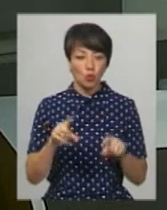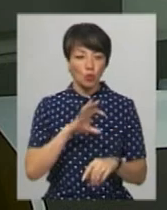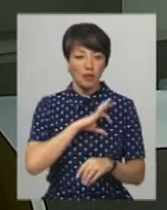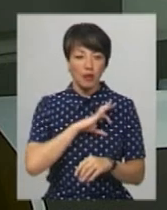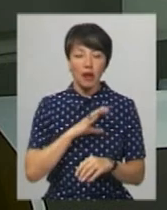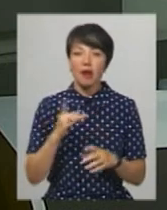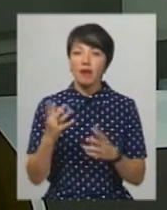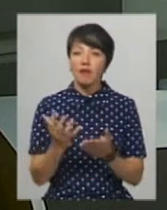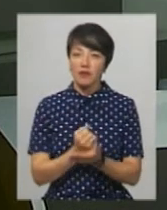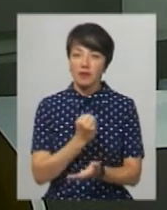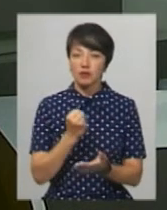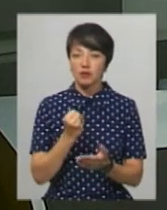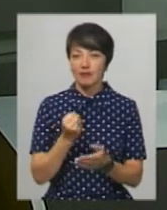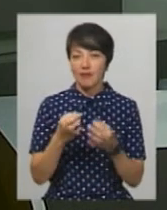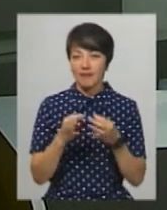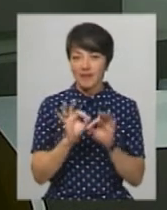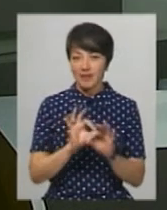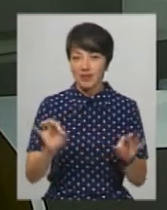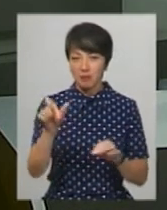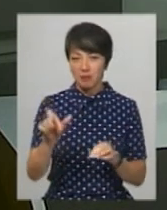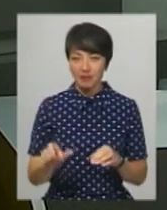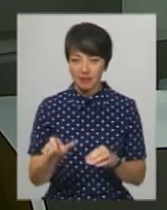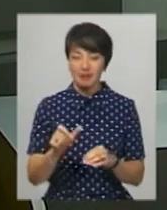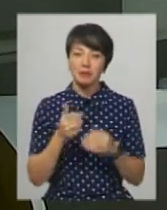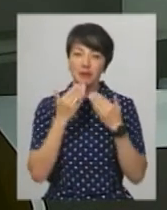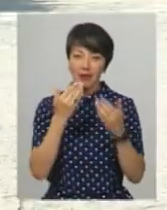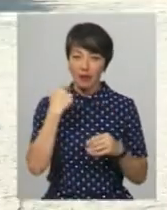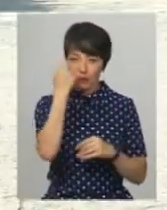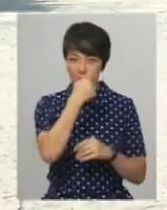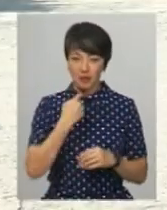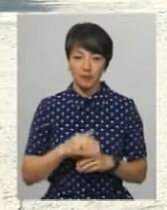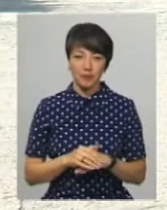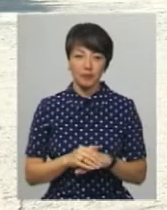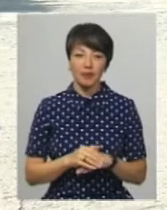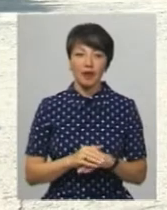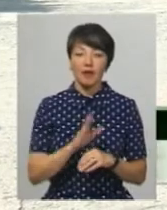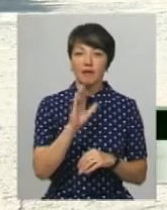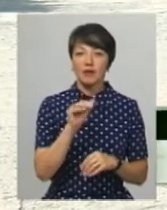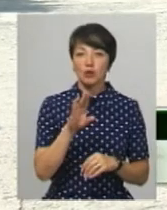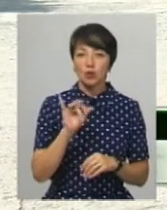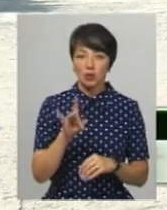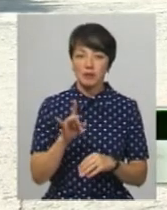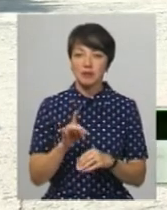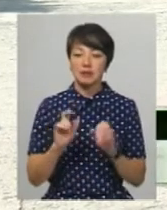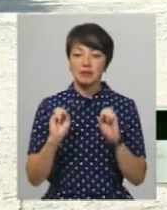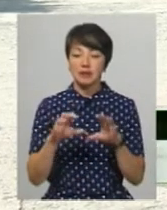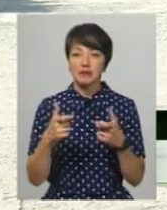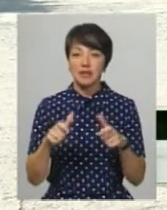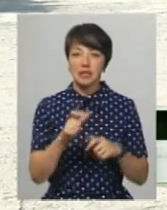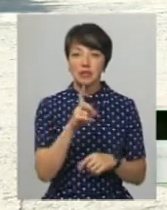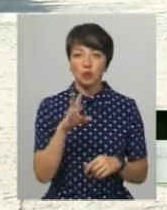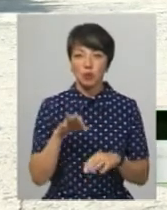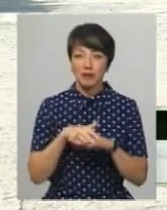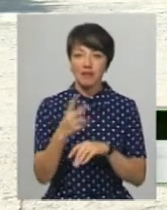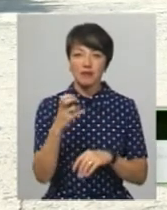медаль. Який виш обере відмінник, ми запитали в нього особисто. Віктор Цвіль, який склав ЗНО з математики на 200 балів,